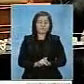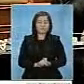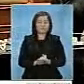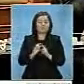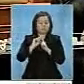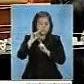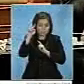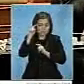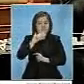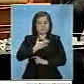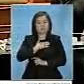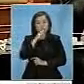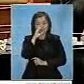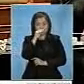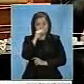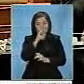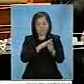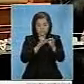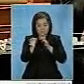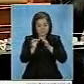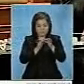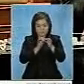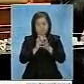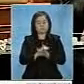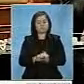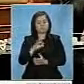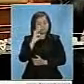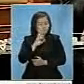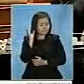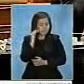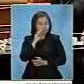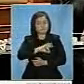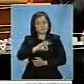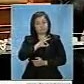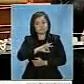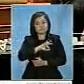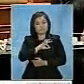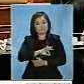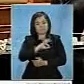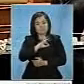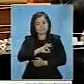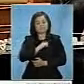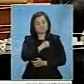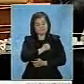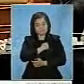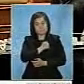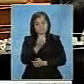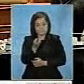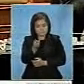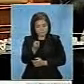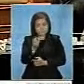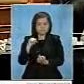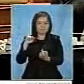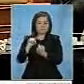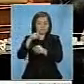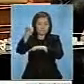ก็รู้สึกเสียใจเล็กๆนะครับที่ดูเหมือนเท่าที่ได้ฟังคำอภิปรายของท่านผู้นำพรรคฝ่าย